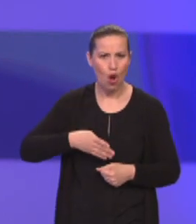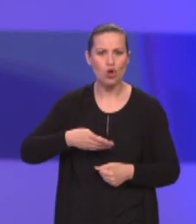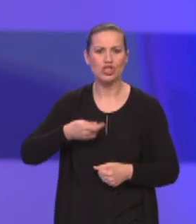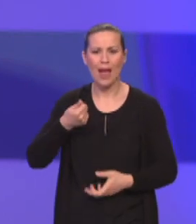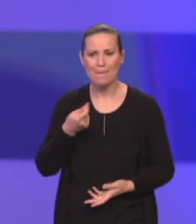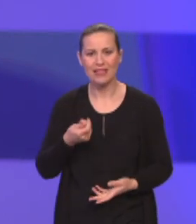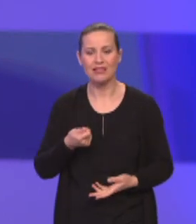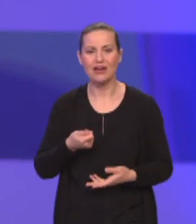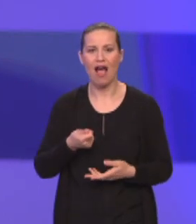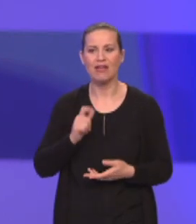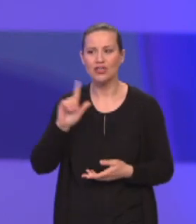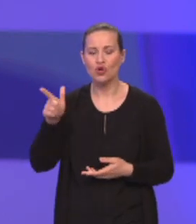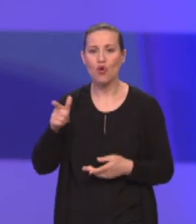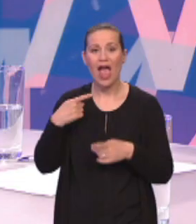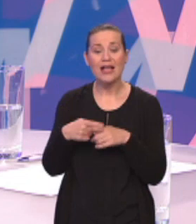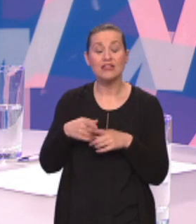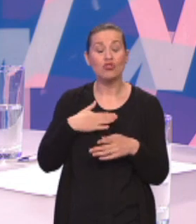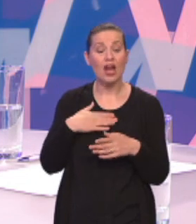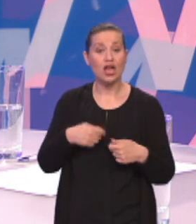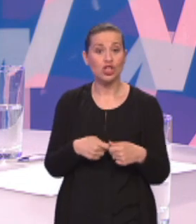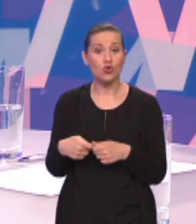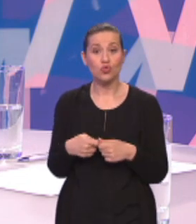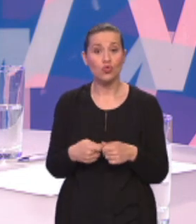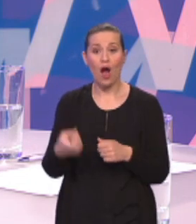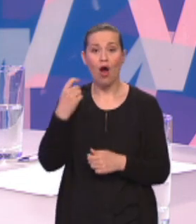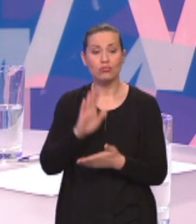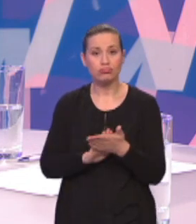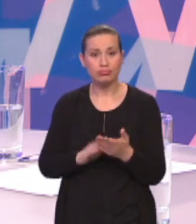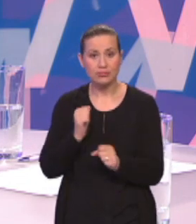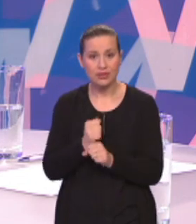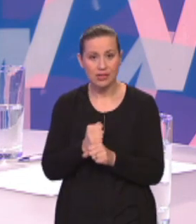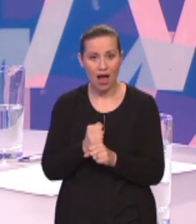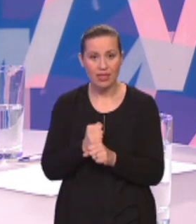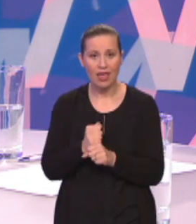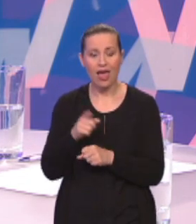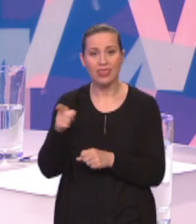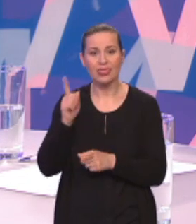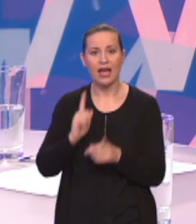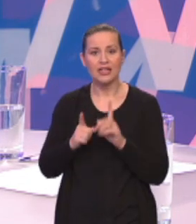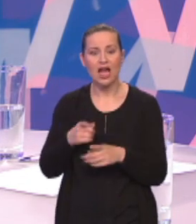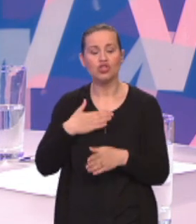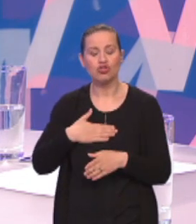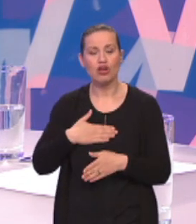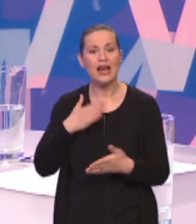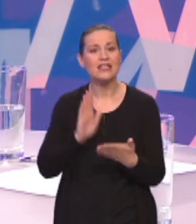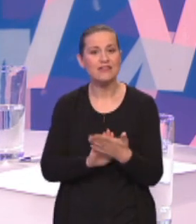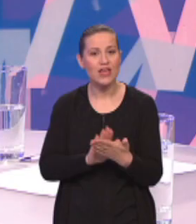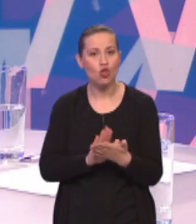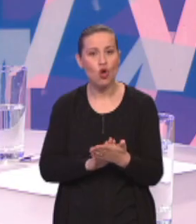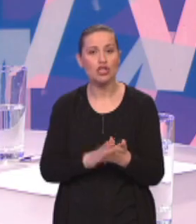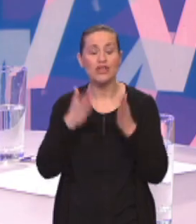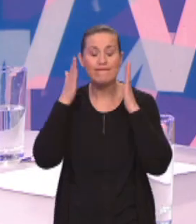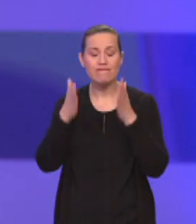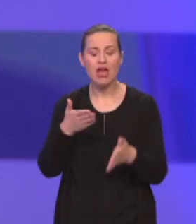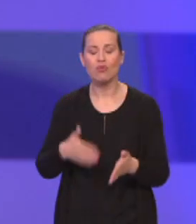ostalima. Tako da naša udruga, od kad postoji, upravo na taj način želi svjedočiti vjeru, na način da